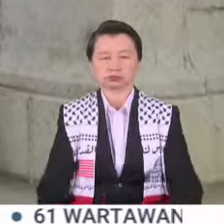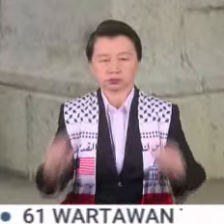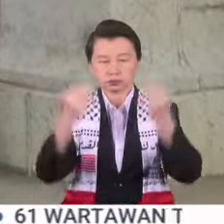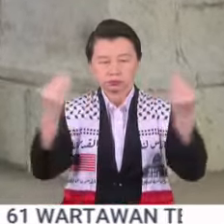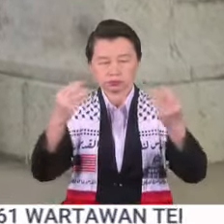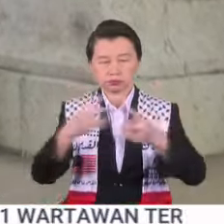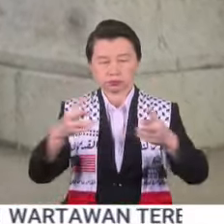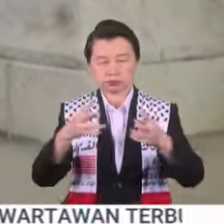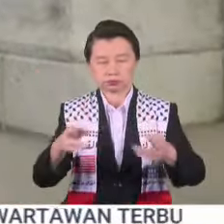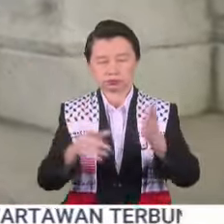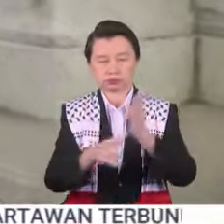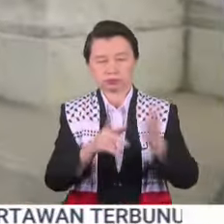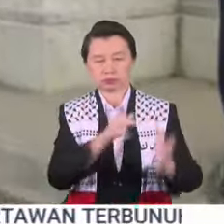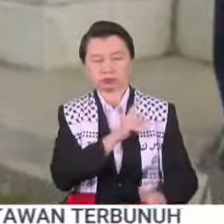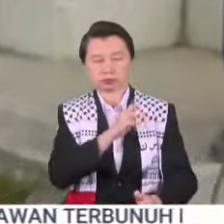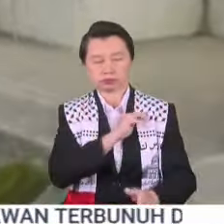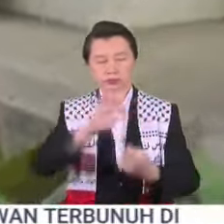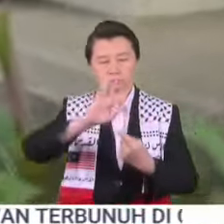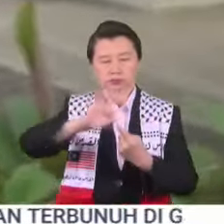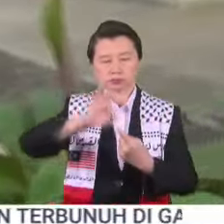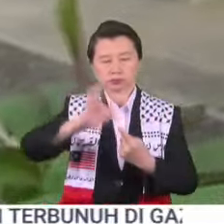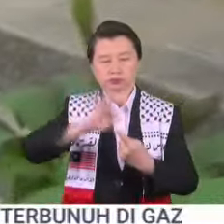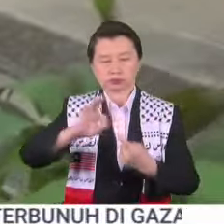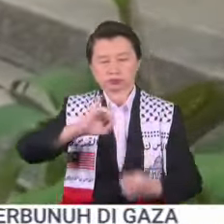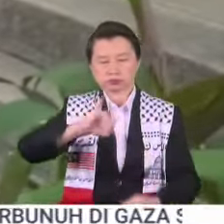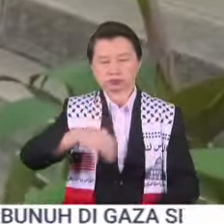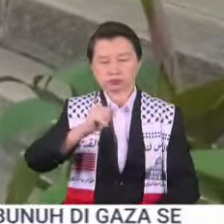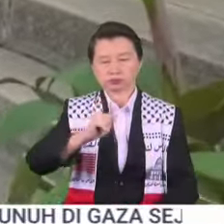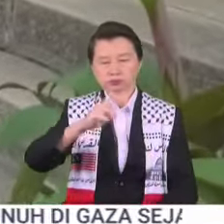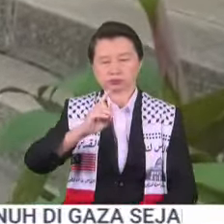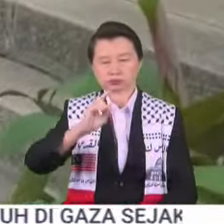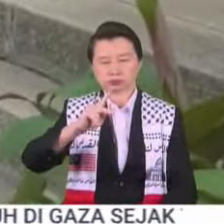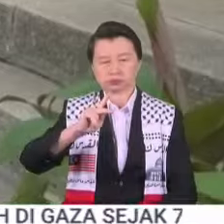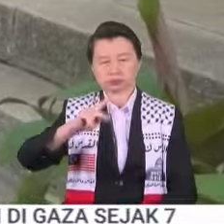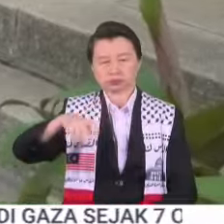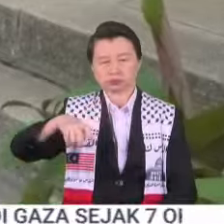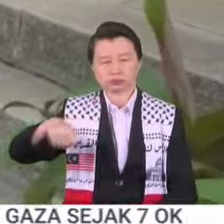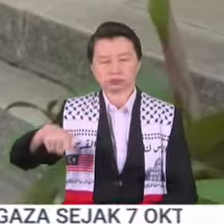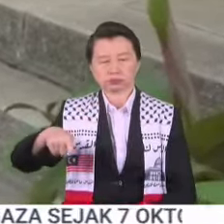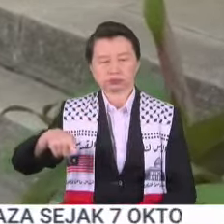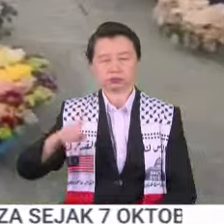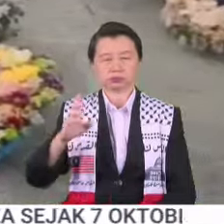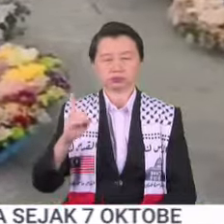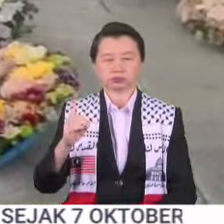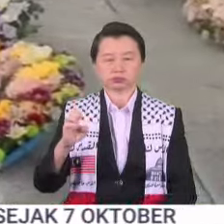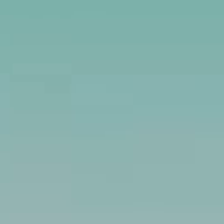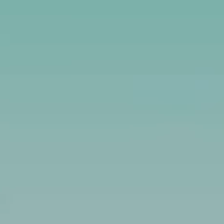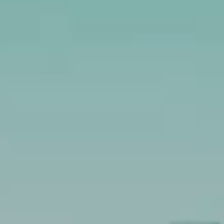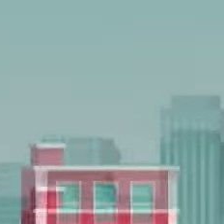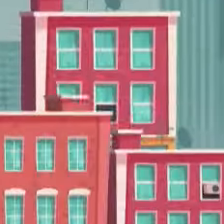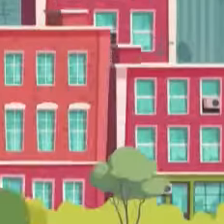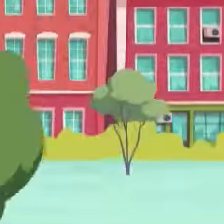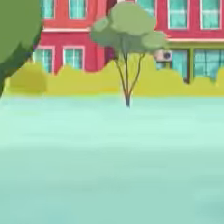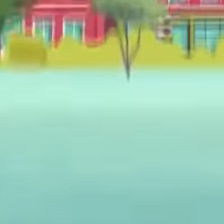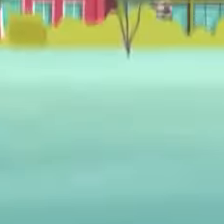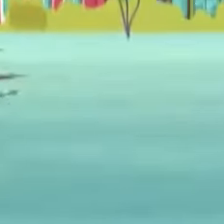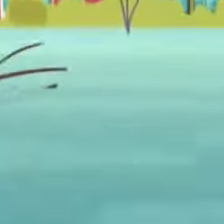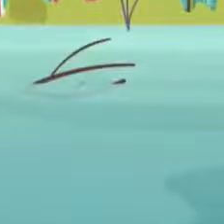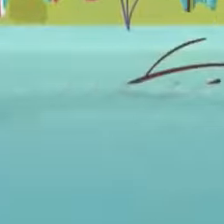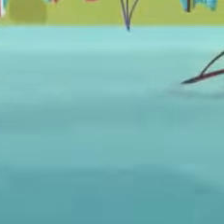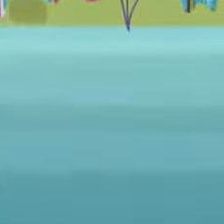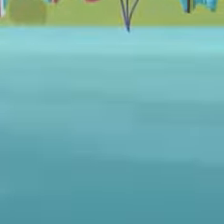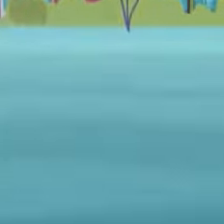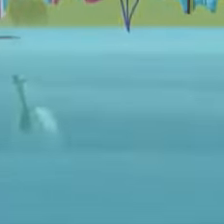Majlis dirasmikan Timbalan Ketua Menteri Dua Pulau Pinang, Jagdeep Singh Deo. berikut